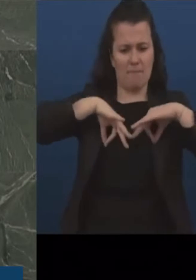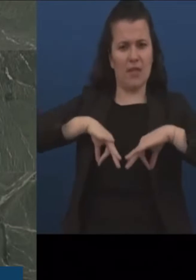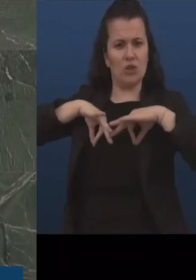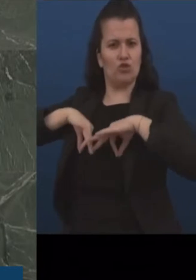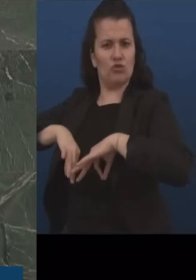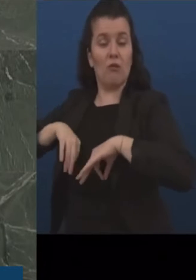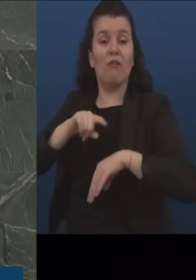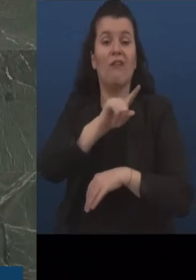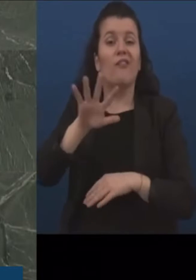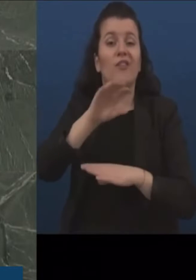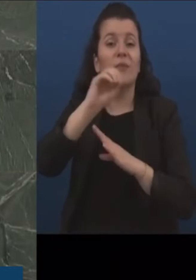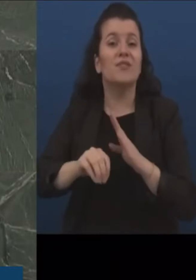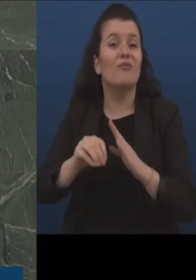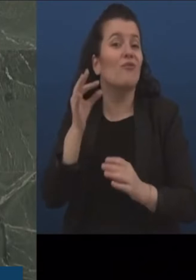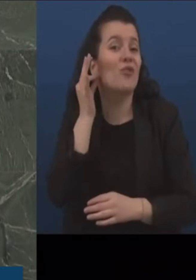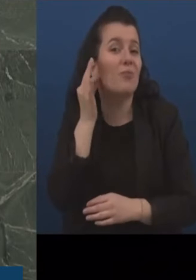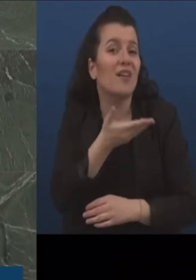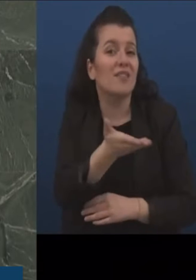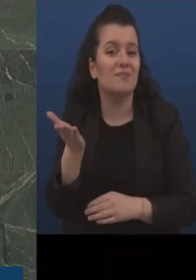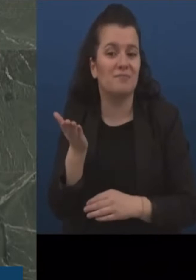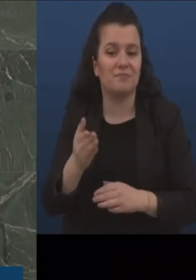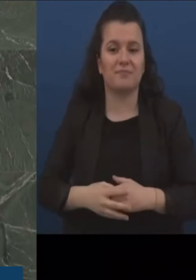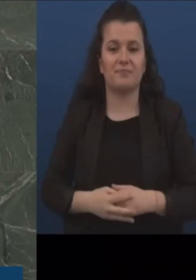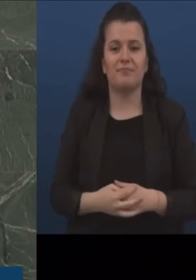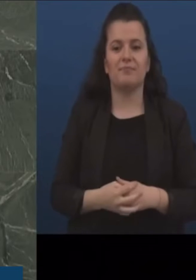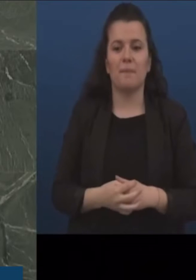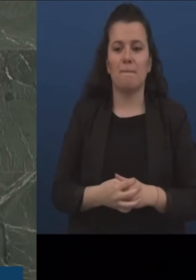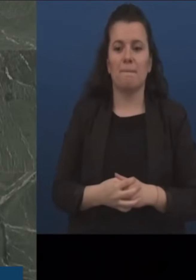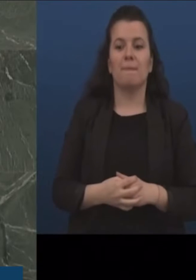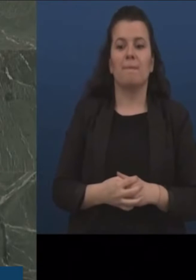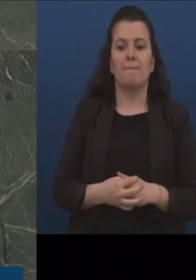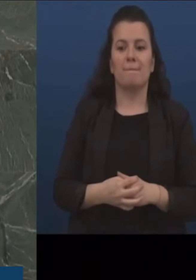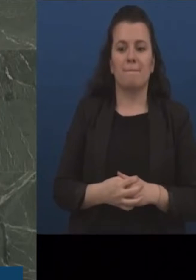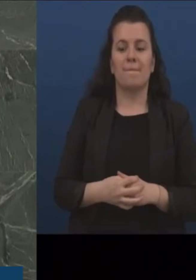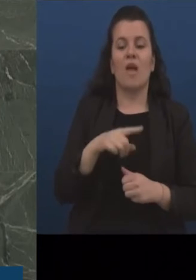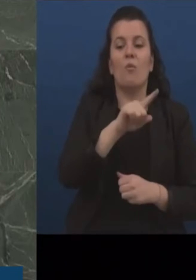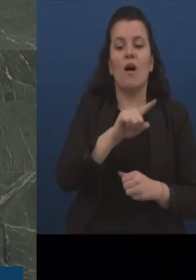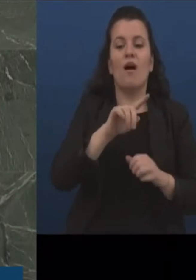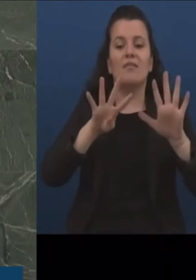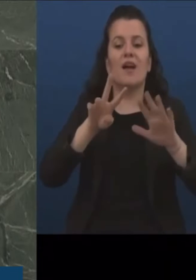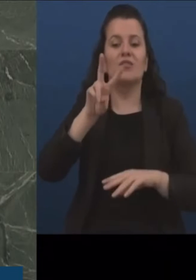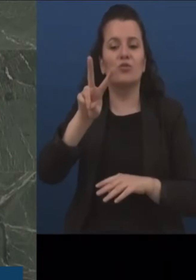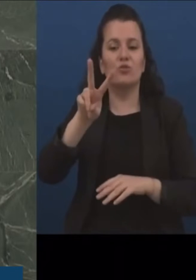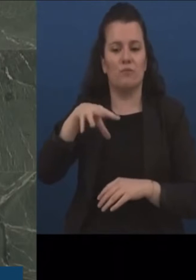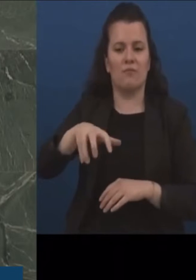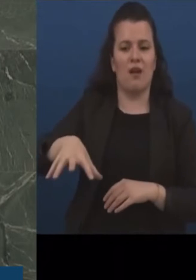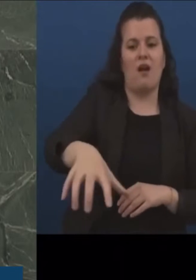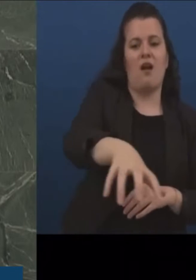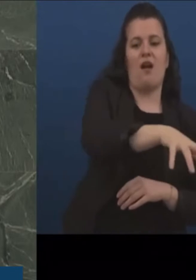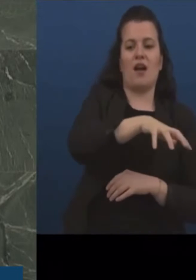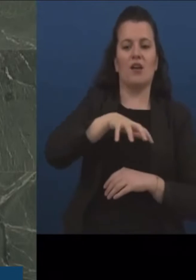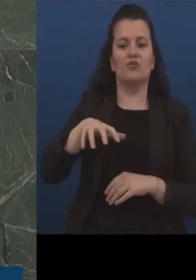CSW 66 ni New York nchoni Marekani. Hameleza bado ulimwengu unaishi na matokeo ya milenia ya mfumudume